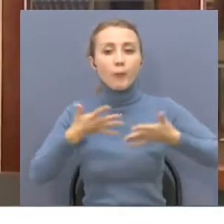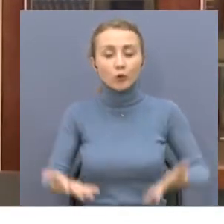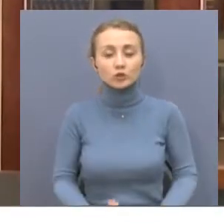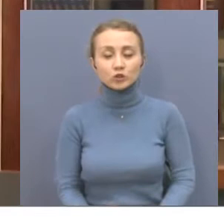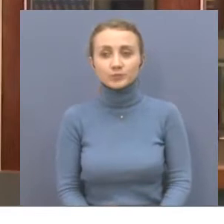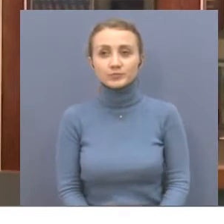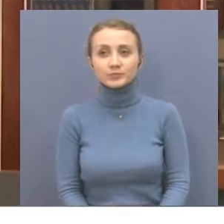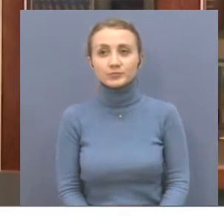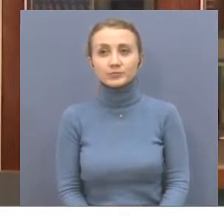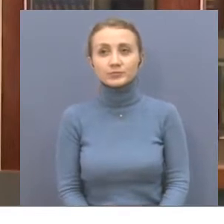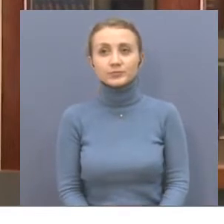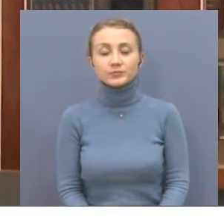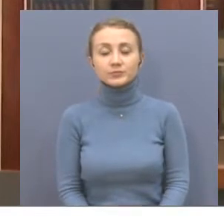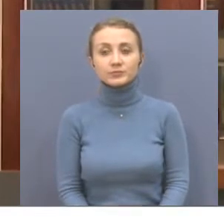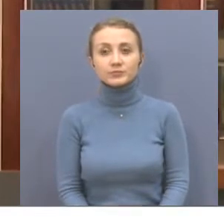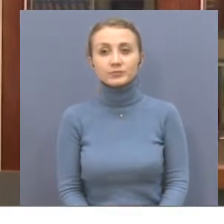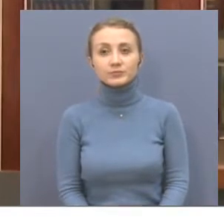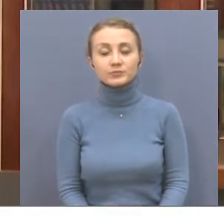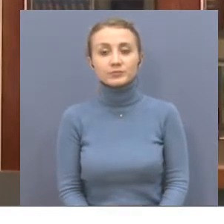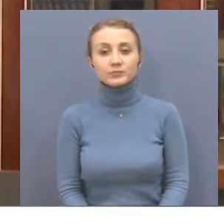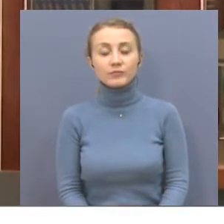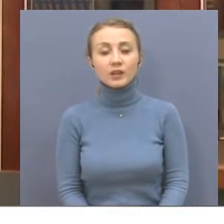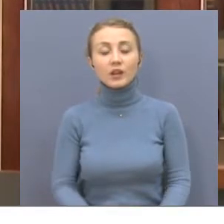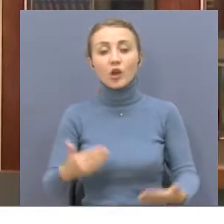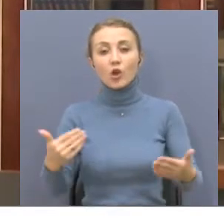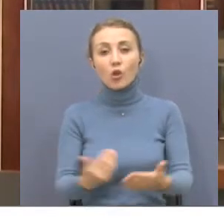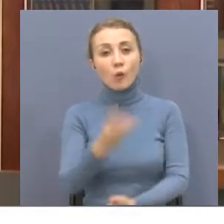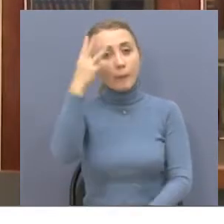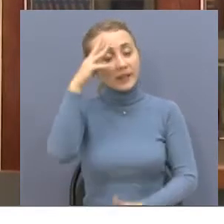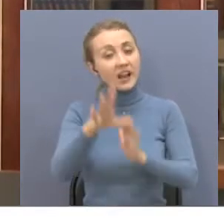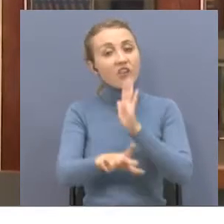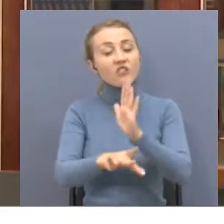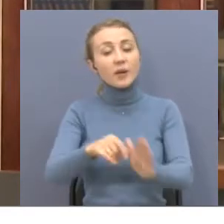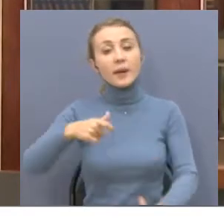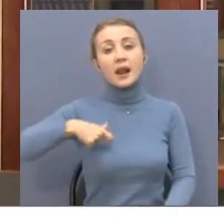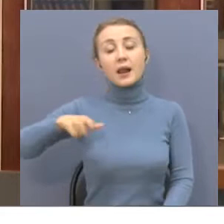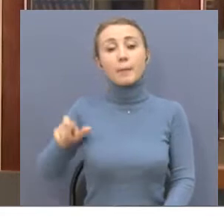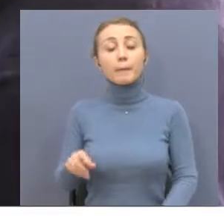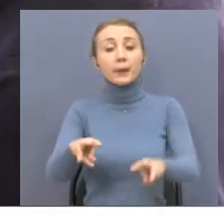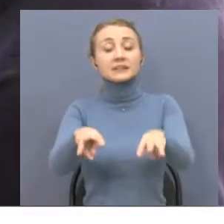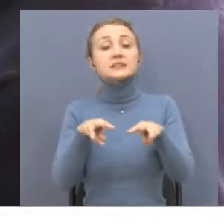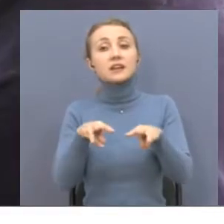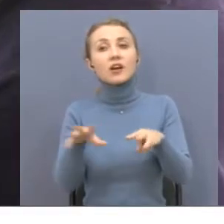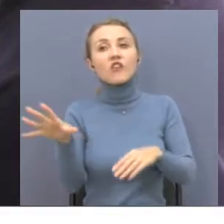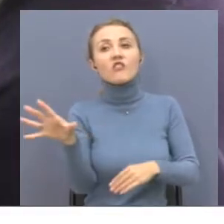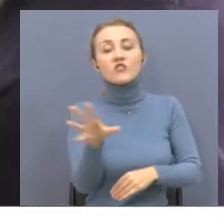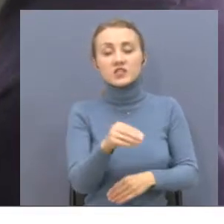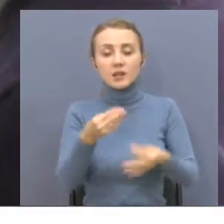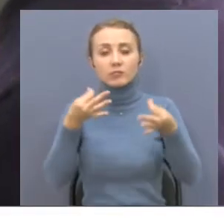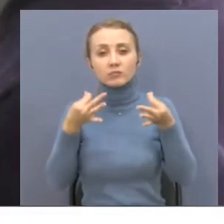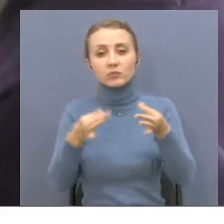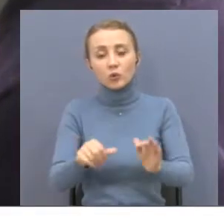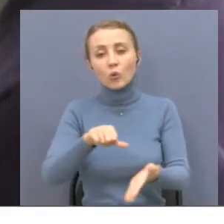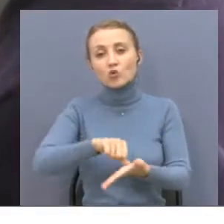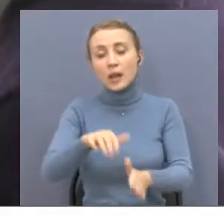30% квота жастар мен әйелдер қауымының азаматтық белсенділігін арттыруға, олардың қоғамдық өмірге үлес қосуына мүмкіндік береді. Нұр Отанның